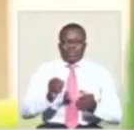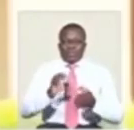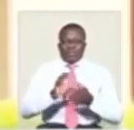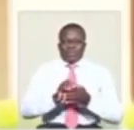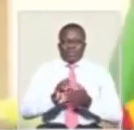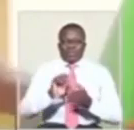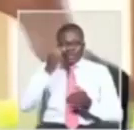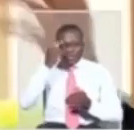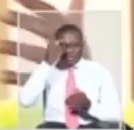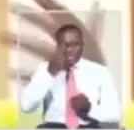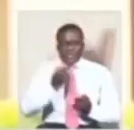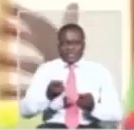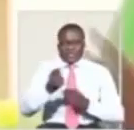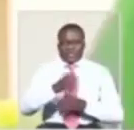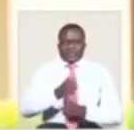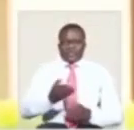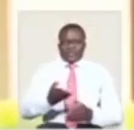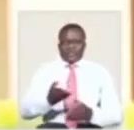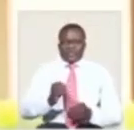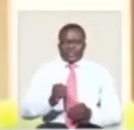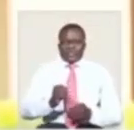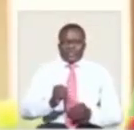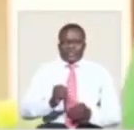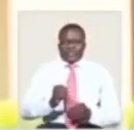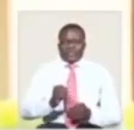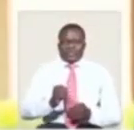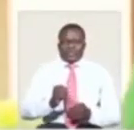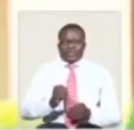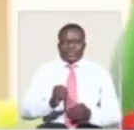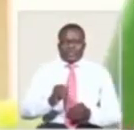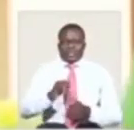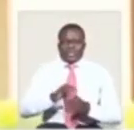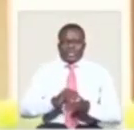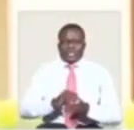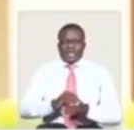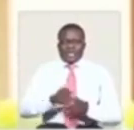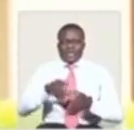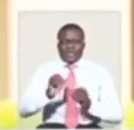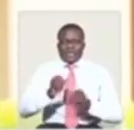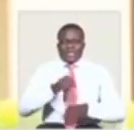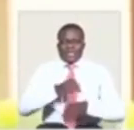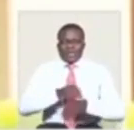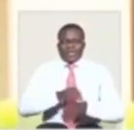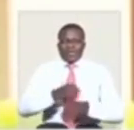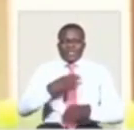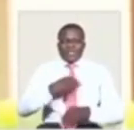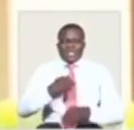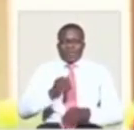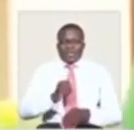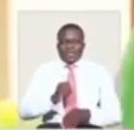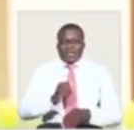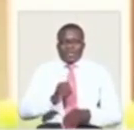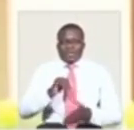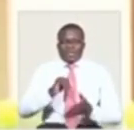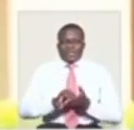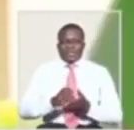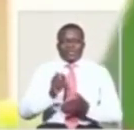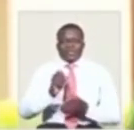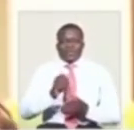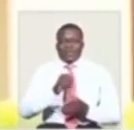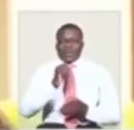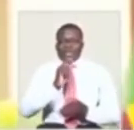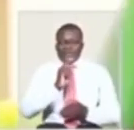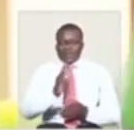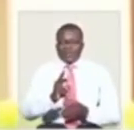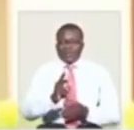déjà beaucoup those parts of Rwanda. Je pense qu'aujourd'hui la situation in the colonial est évoluée, times. Déjà durant la